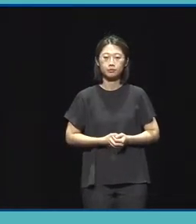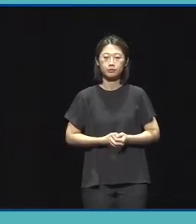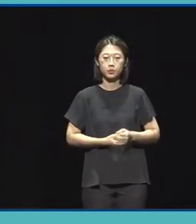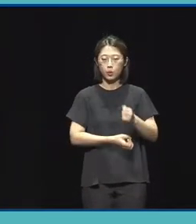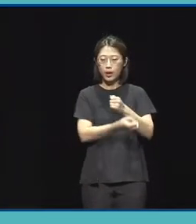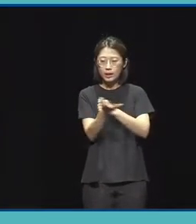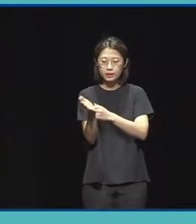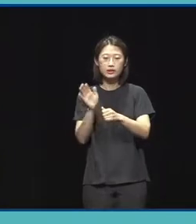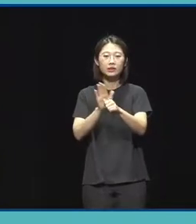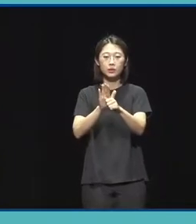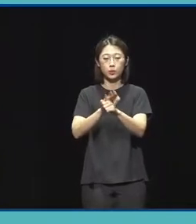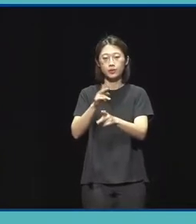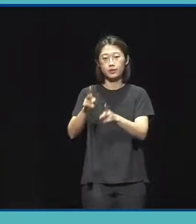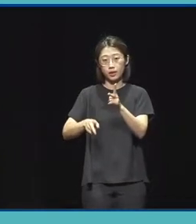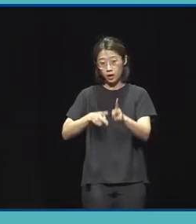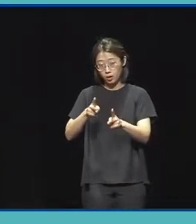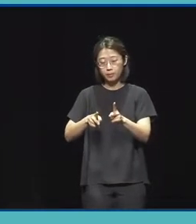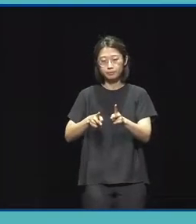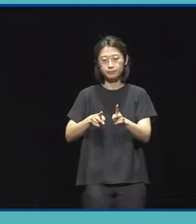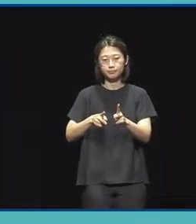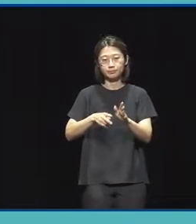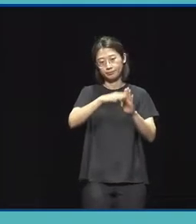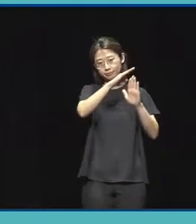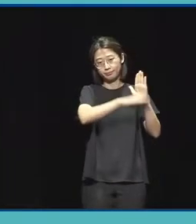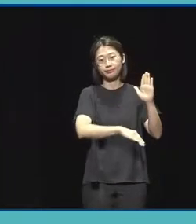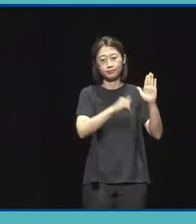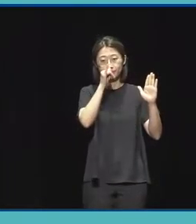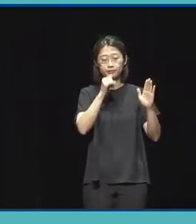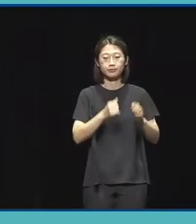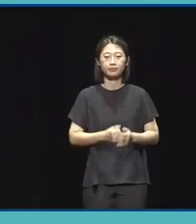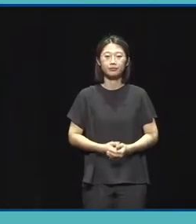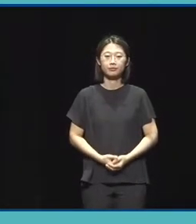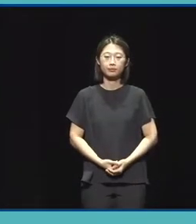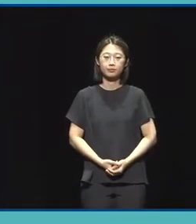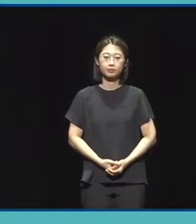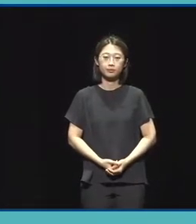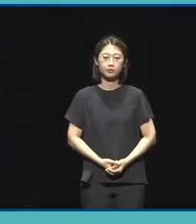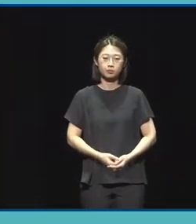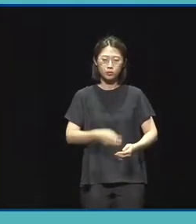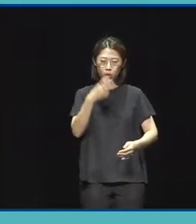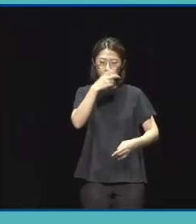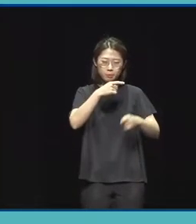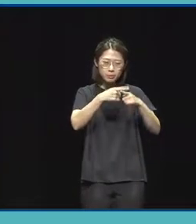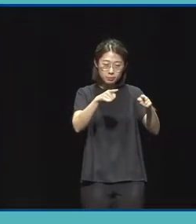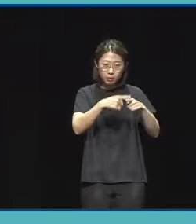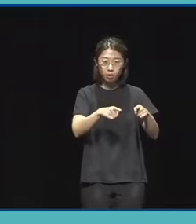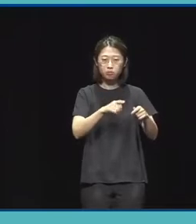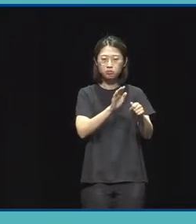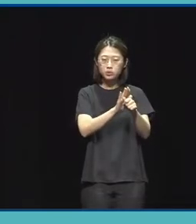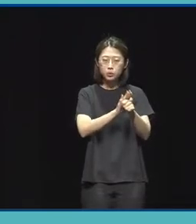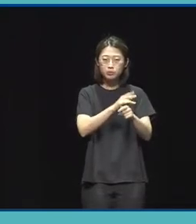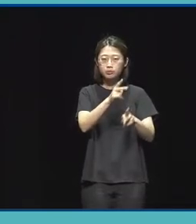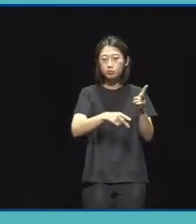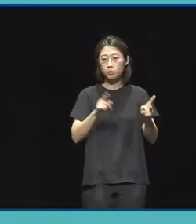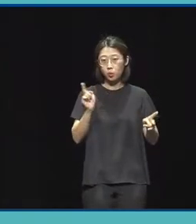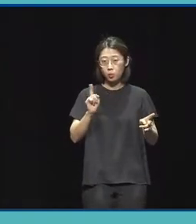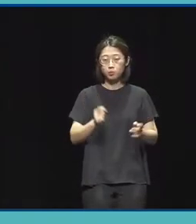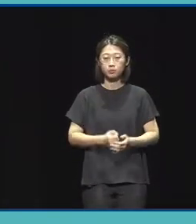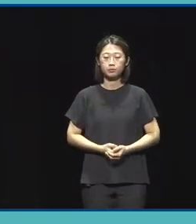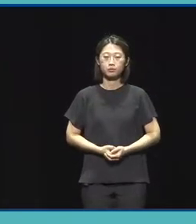활성화 지원사업이 이렇게 구성이 되어 있다라고 보시면 되겠습니다 비평지원 사업에서는 공연예술 분야의